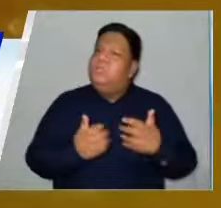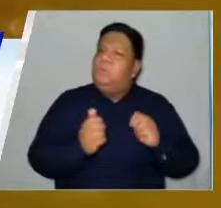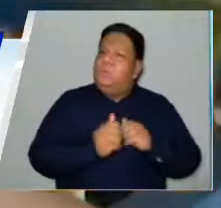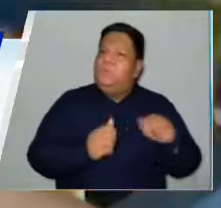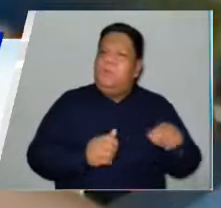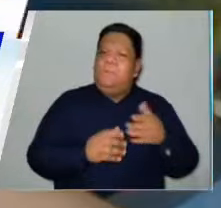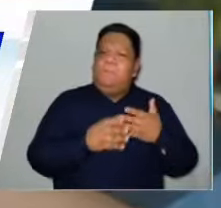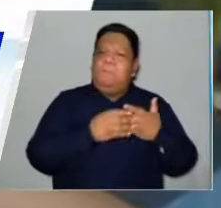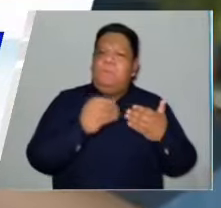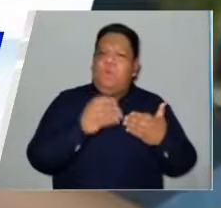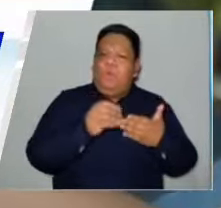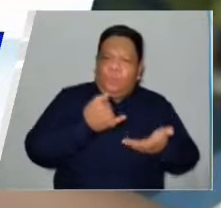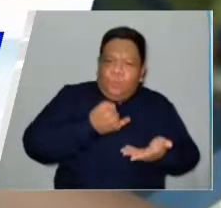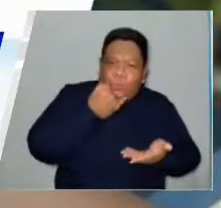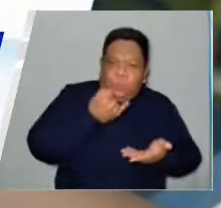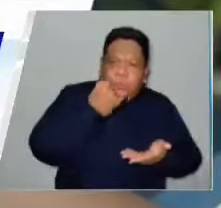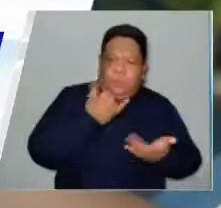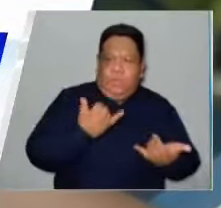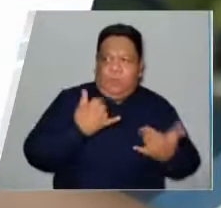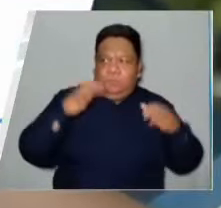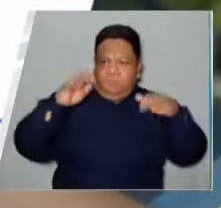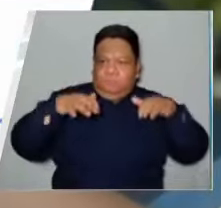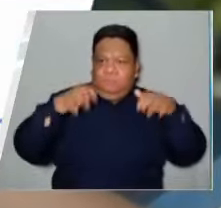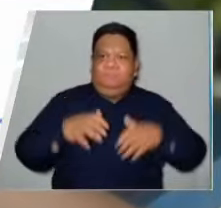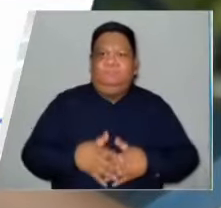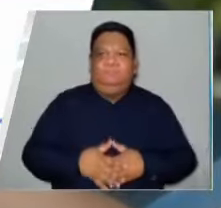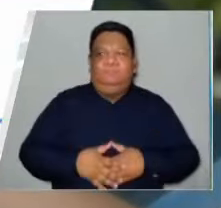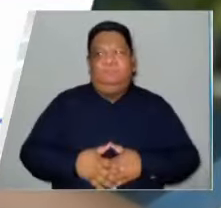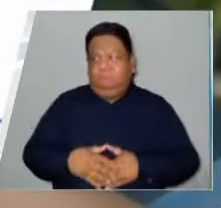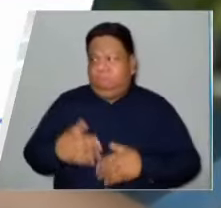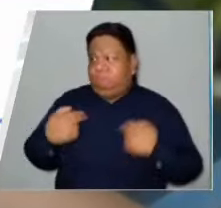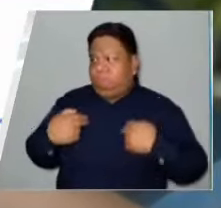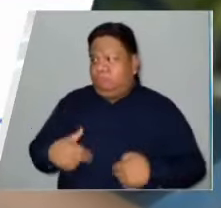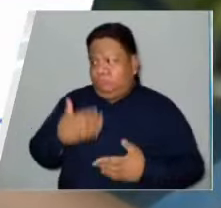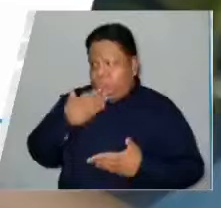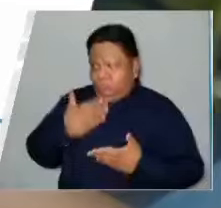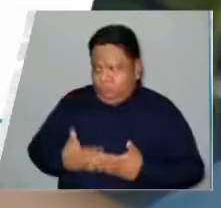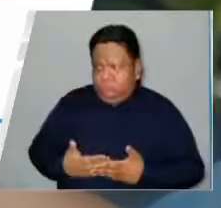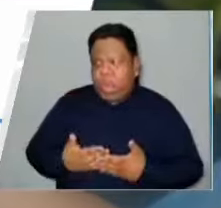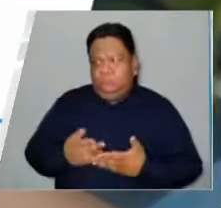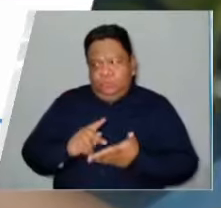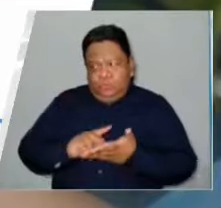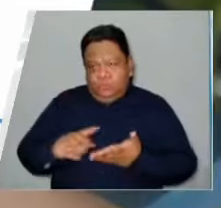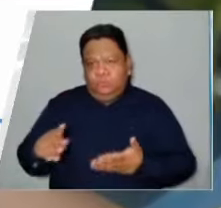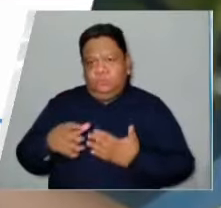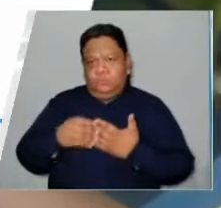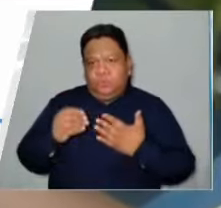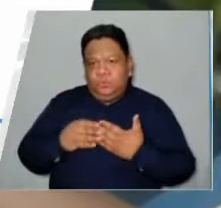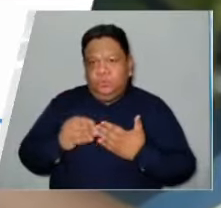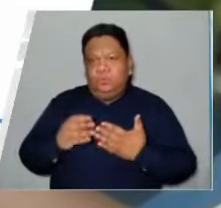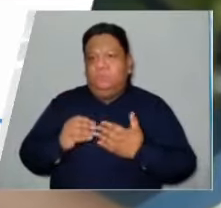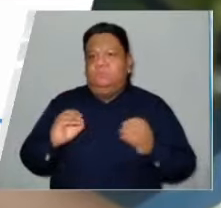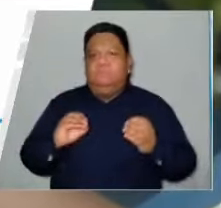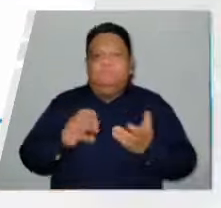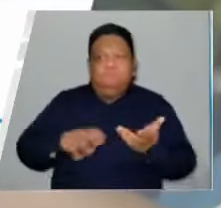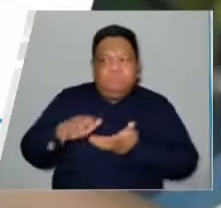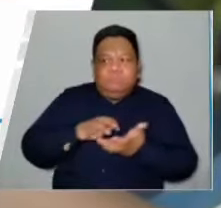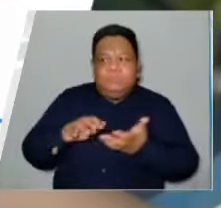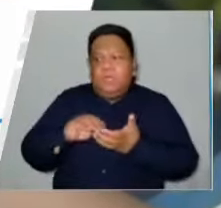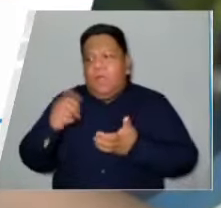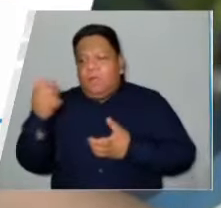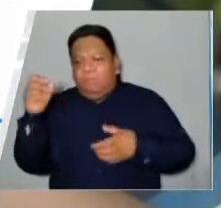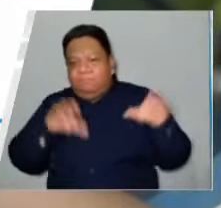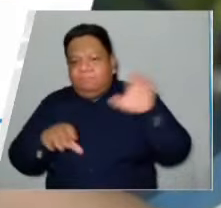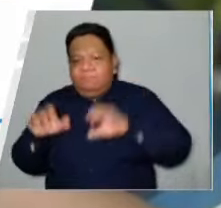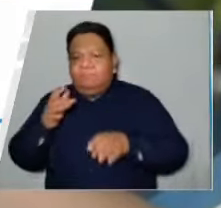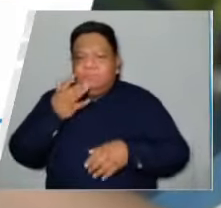tagulan healthy kasi pure ng maray hal ng artificial na food coloring